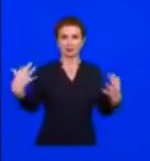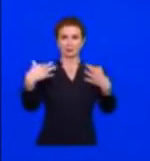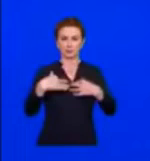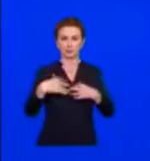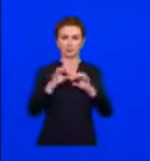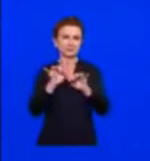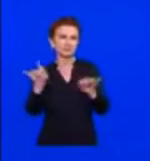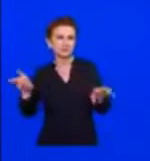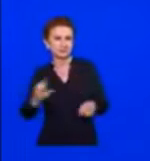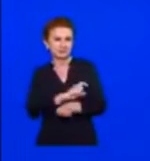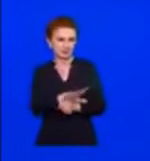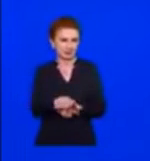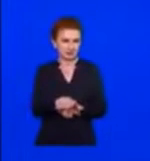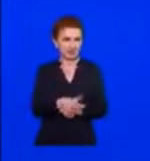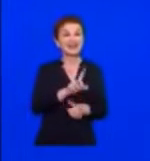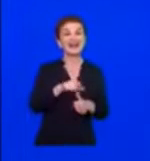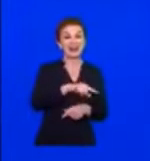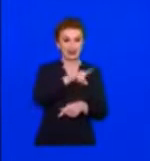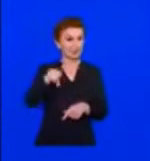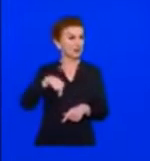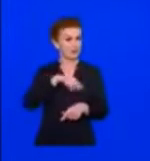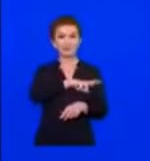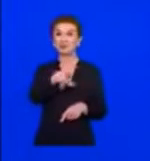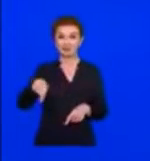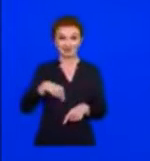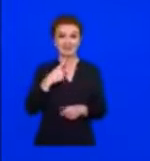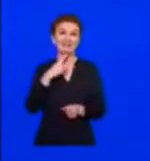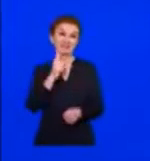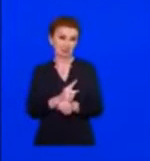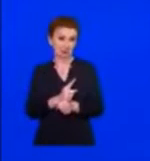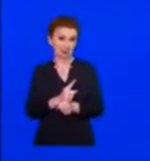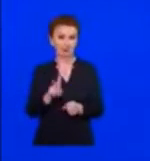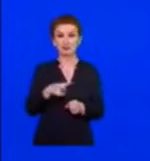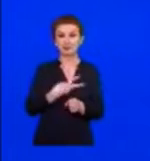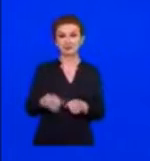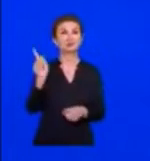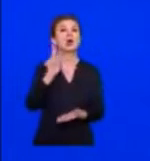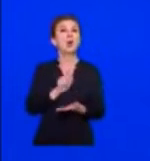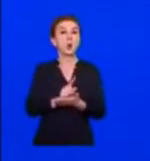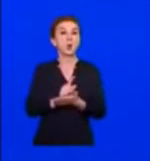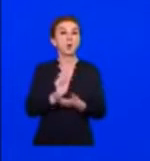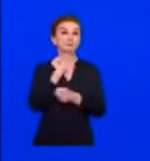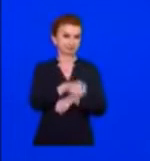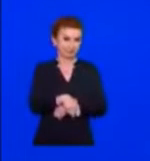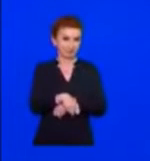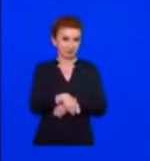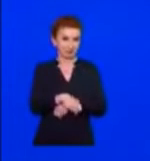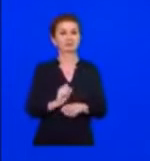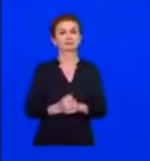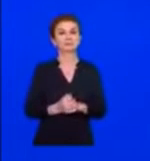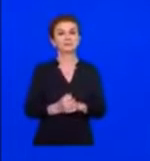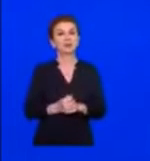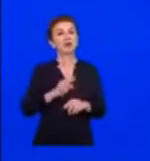teraz zależy, jak szybko będziemy w stanie poradzić sobie z tą pandemią. Nie jestem w stanie dzisiaj powiedzieć i nikt nie jest w